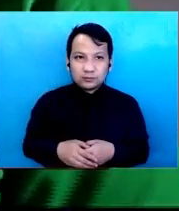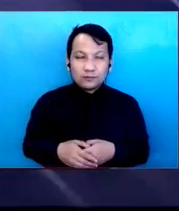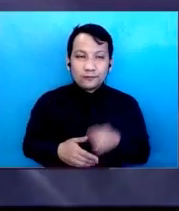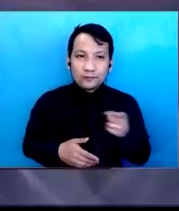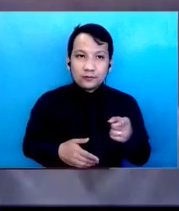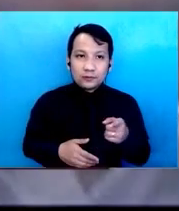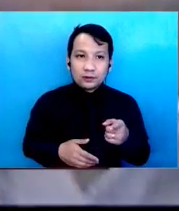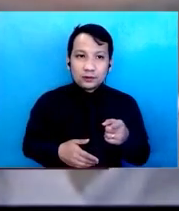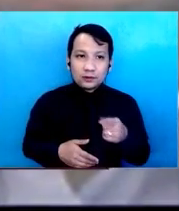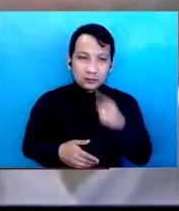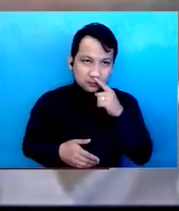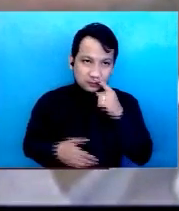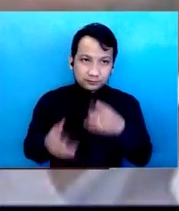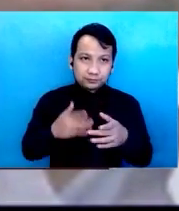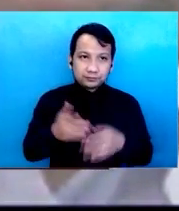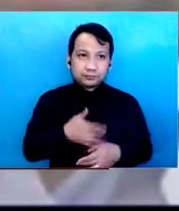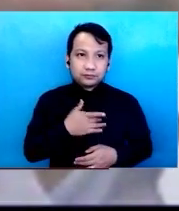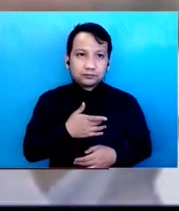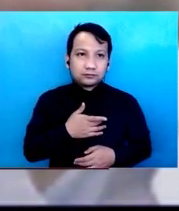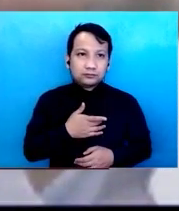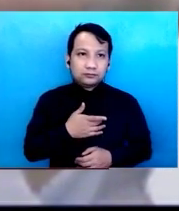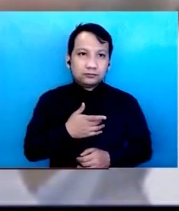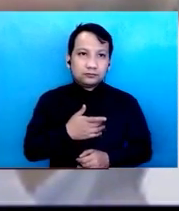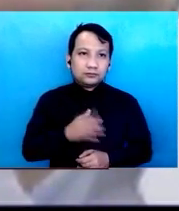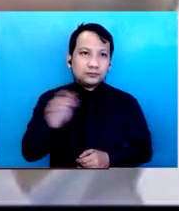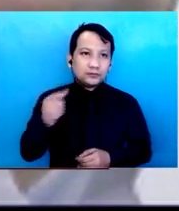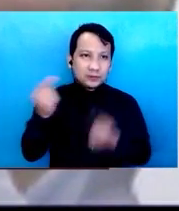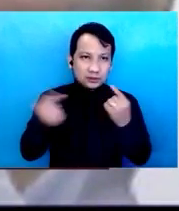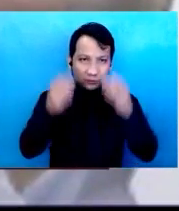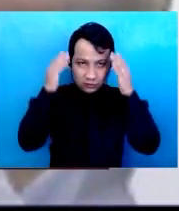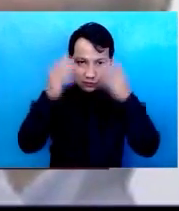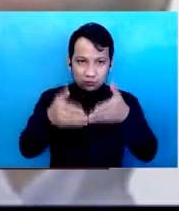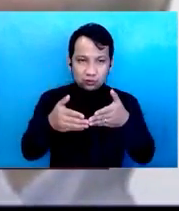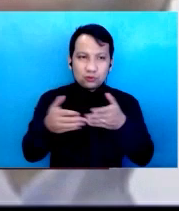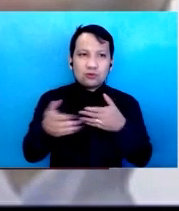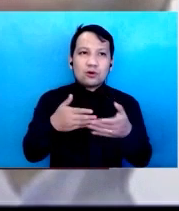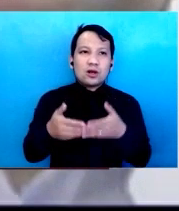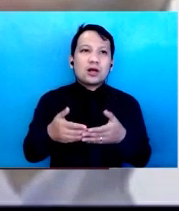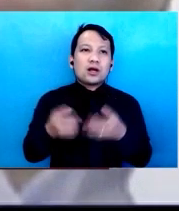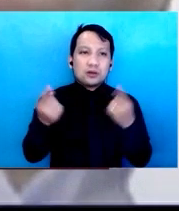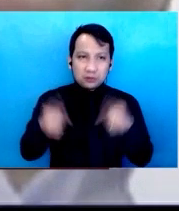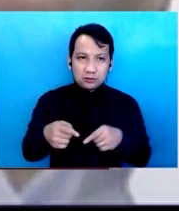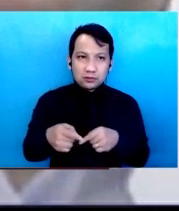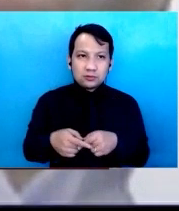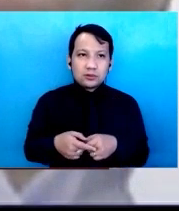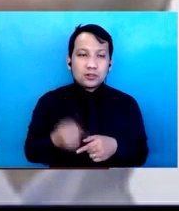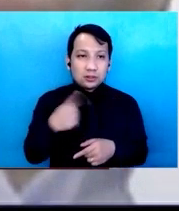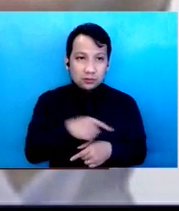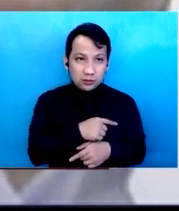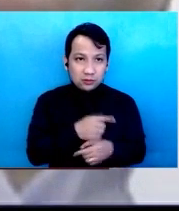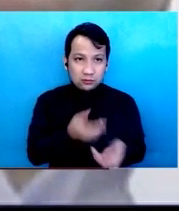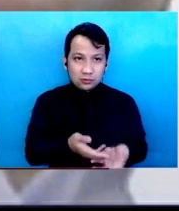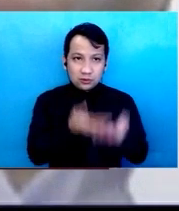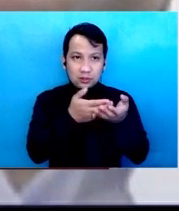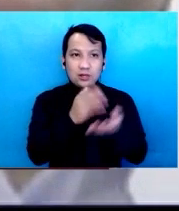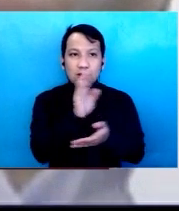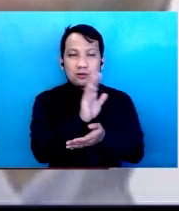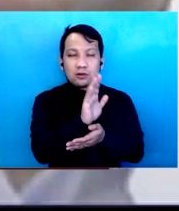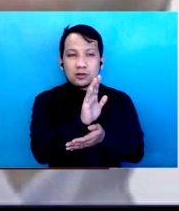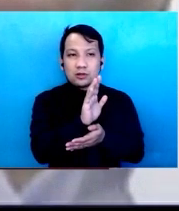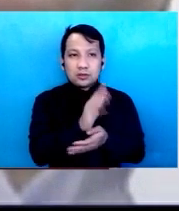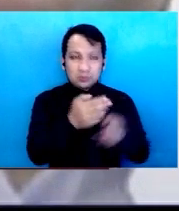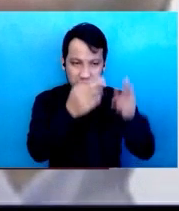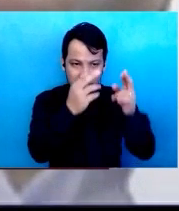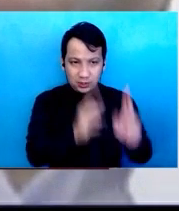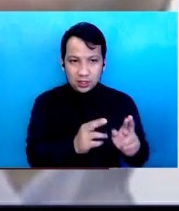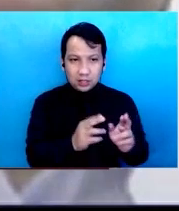Pangulo. We don't feel alluded to. Mm-hmm. We're just concentrating on what we're... Now we only have the highest respect, paggalang